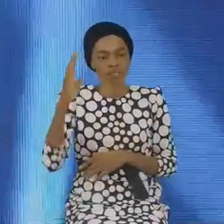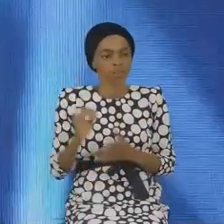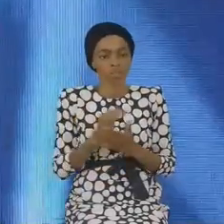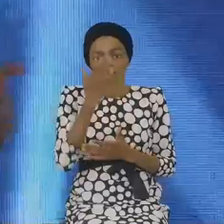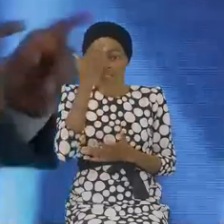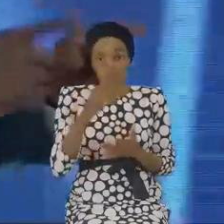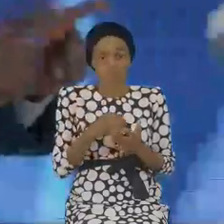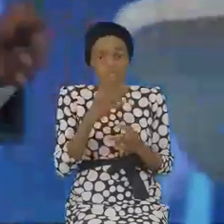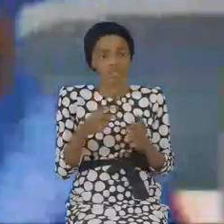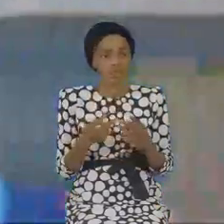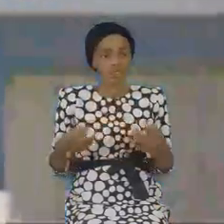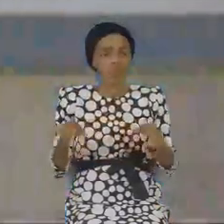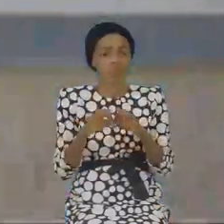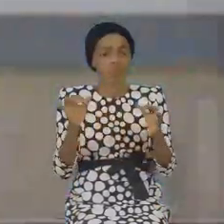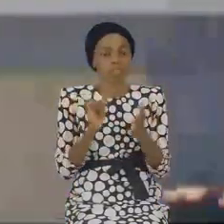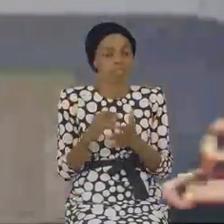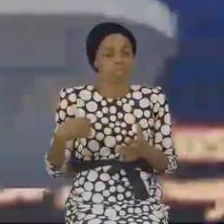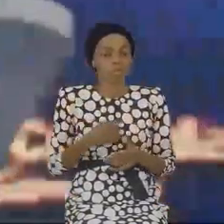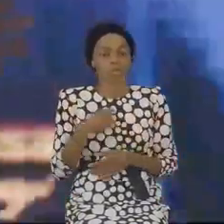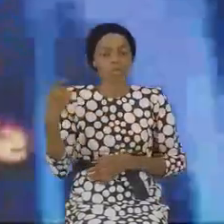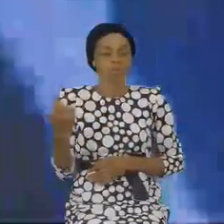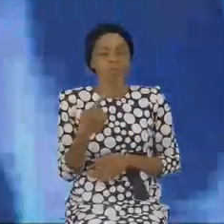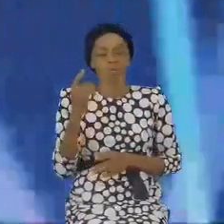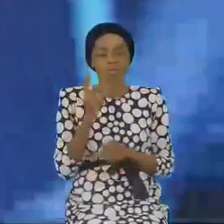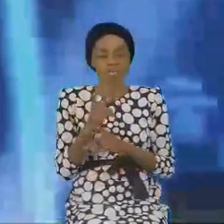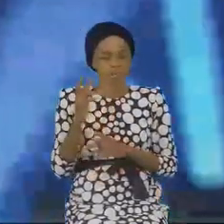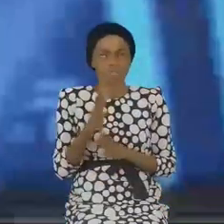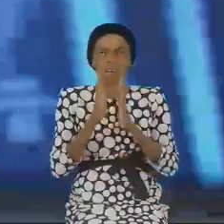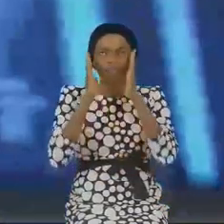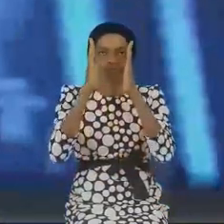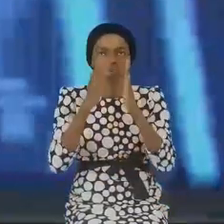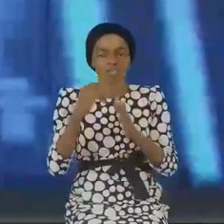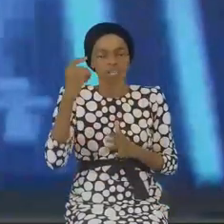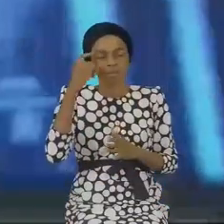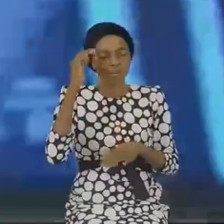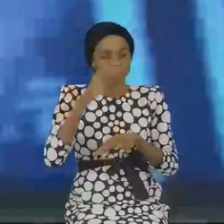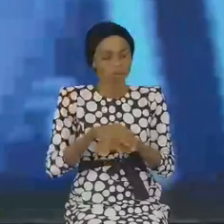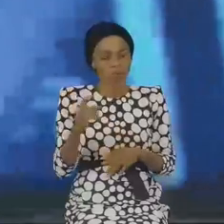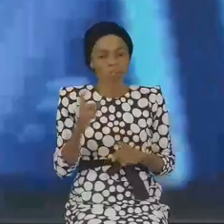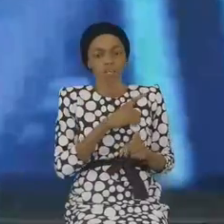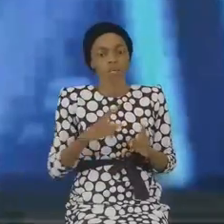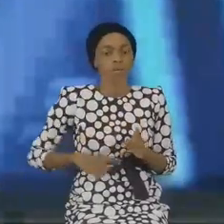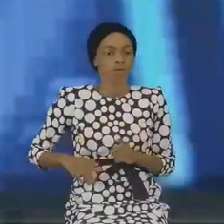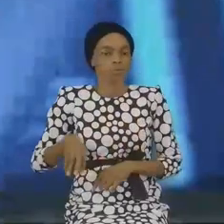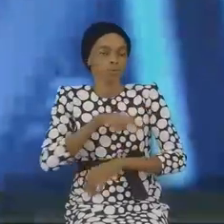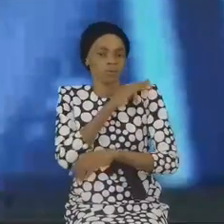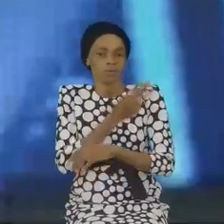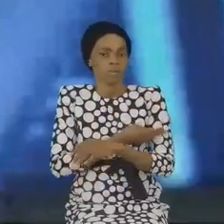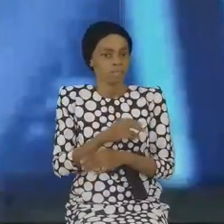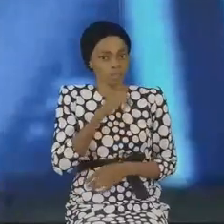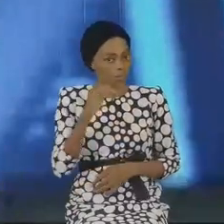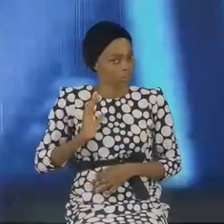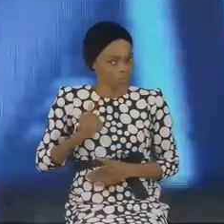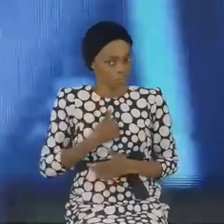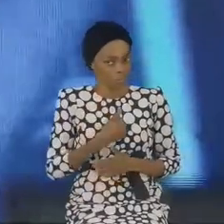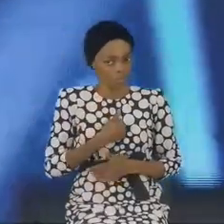important que nous gardons leur concentration et leur esprit sur le Dieu Tout-Puissant, pas sur nous-mêmes,